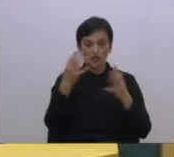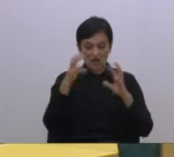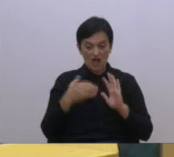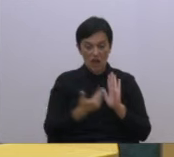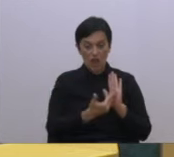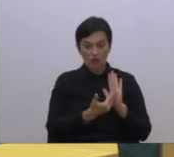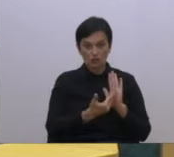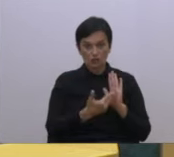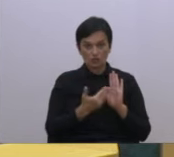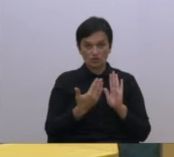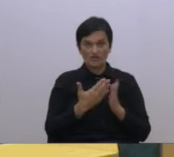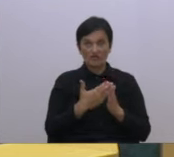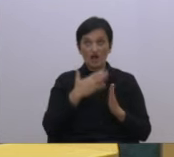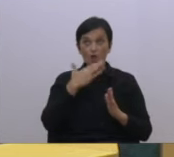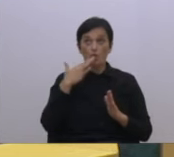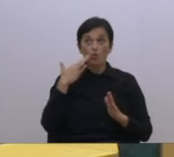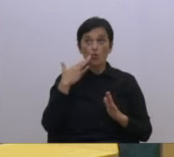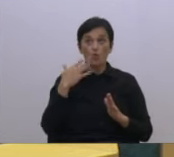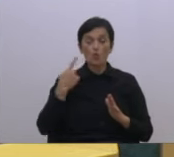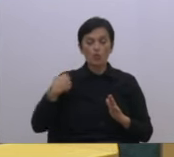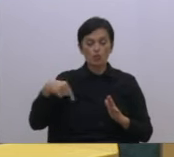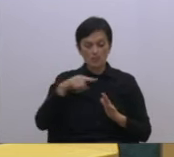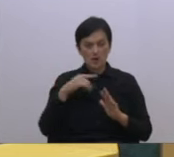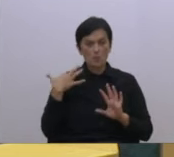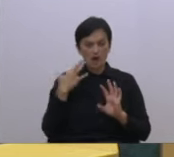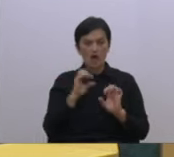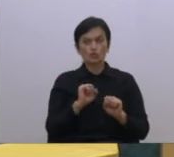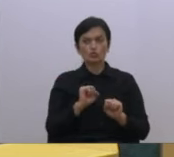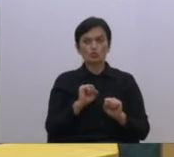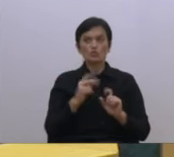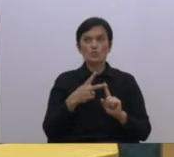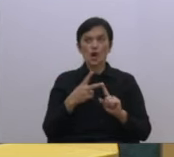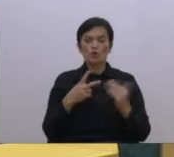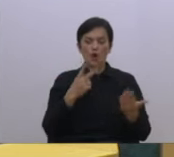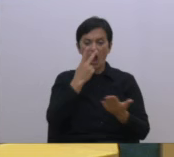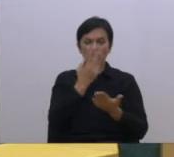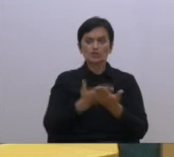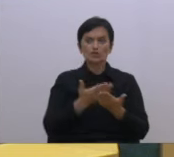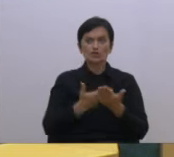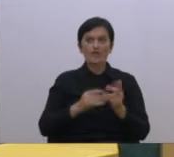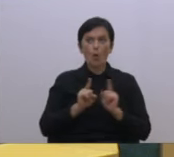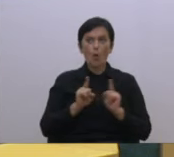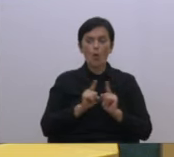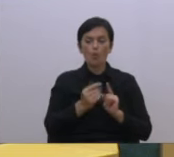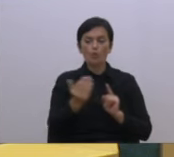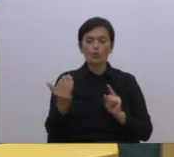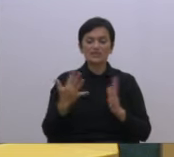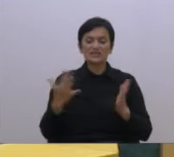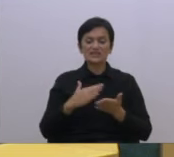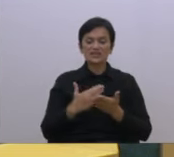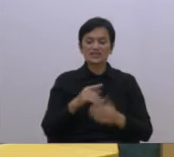და უმრავლესობა, რა თქმა უნდა, მას მხარს უჭერს და მეორეს თუ აჩვენებს ოპოზიციის დიდი ნაწილის